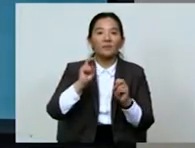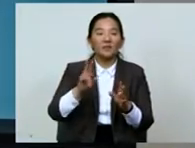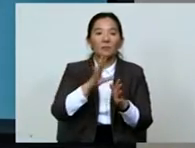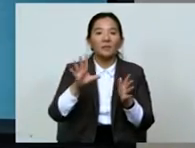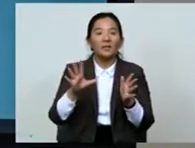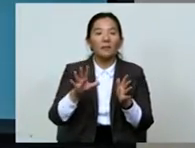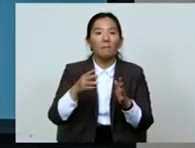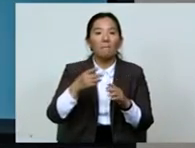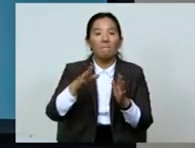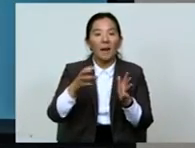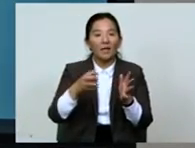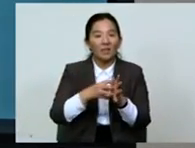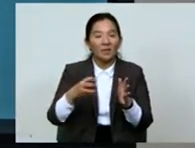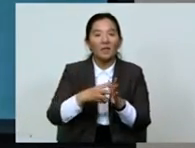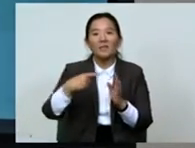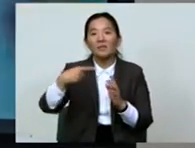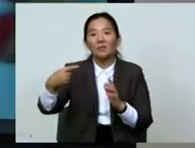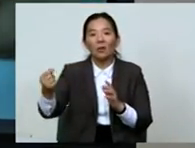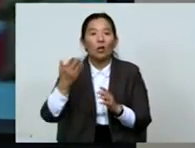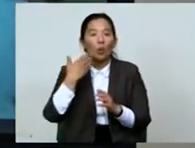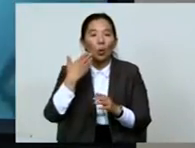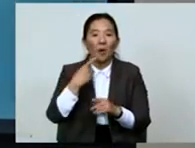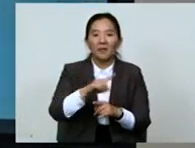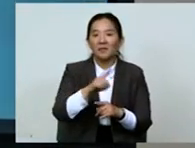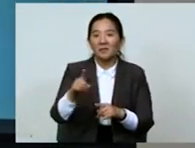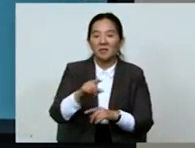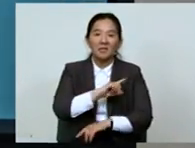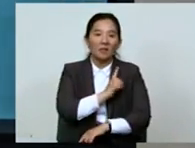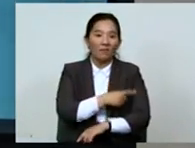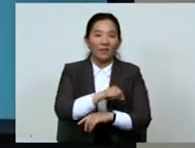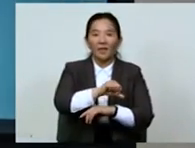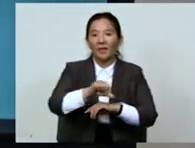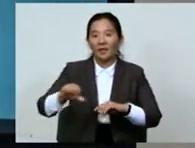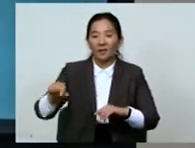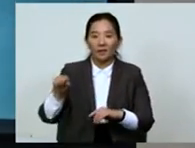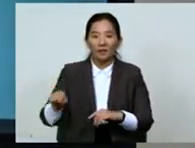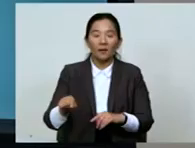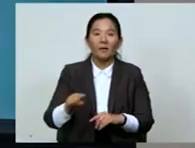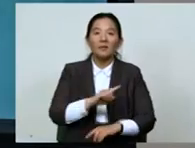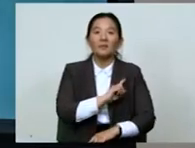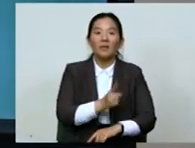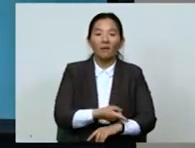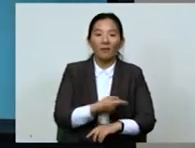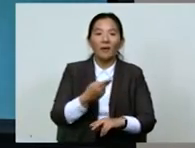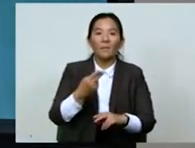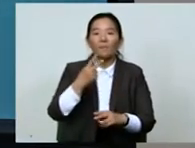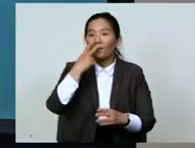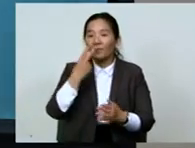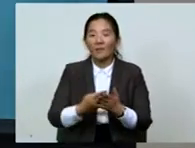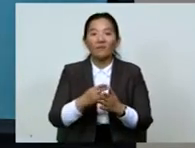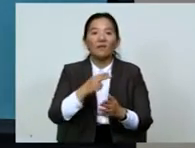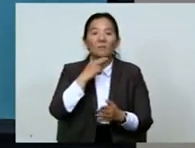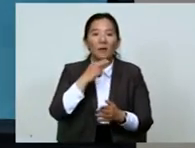или дугообразный магнит, клали сверху на них листок бумаги и сверху сыпали